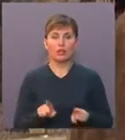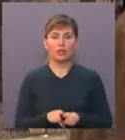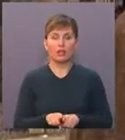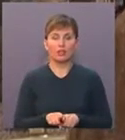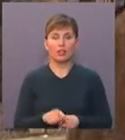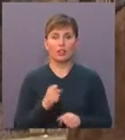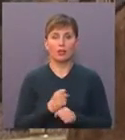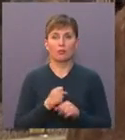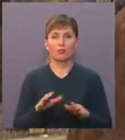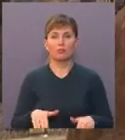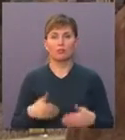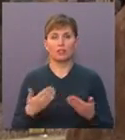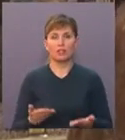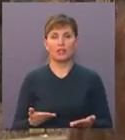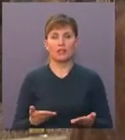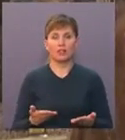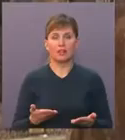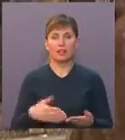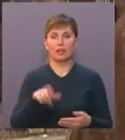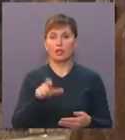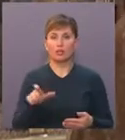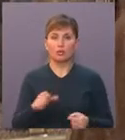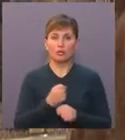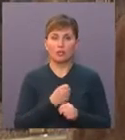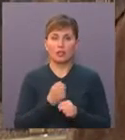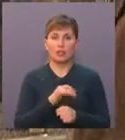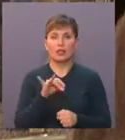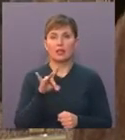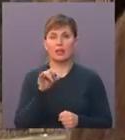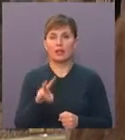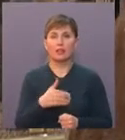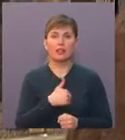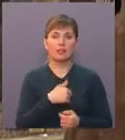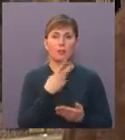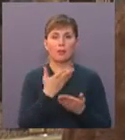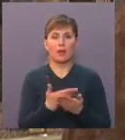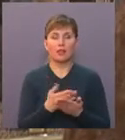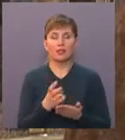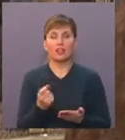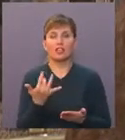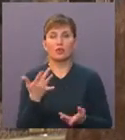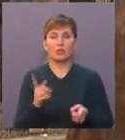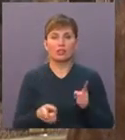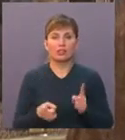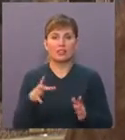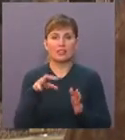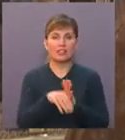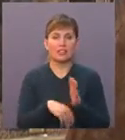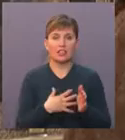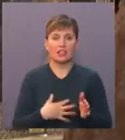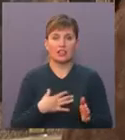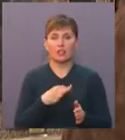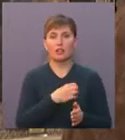работ, представленных ремесленниками Ирана, хотим показать, насколько действительно содержательна и